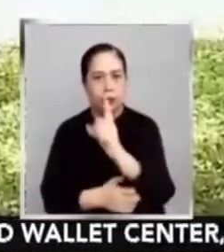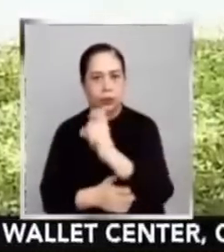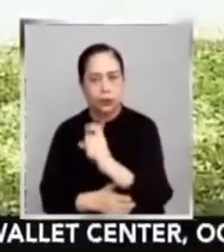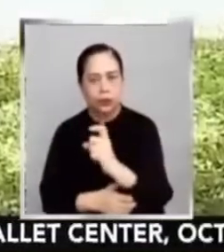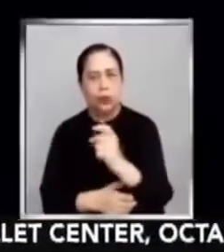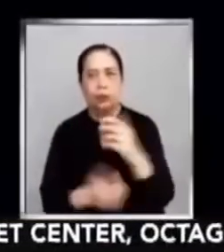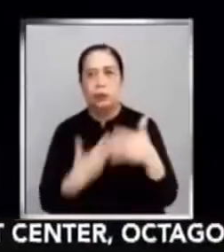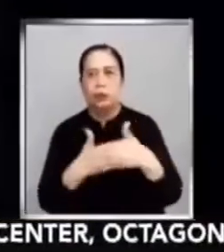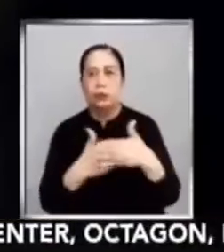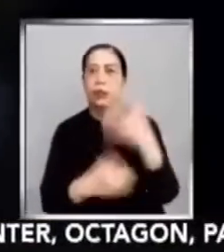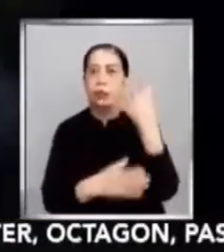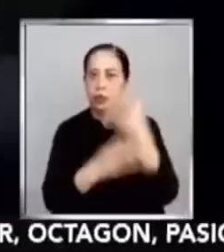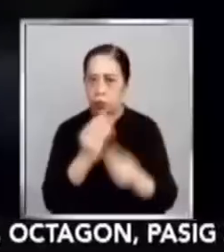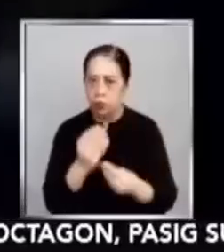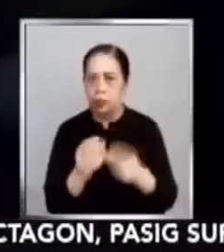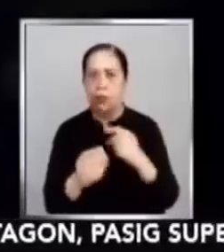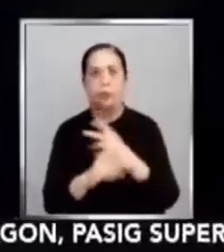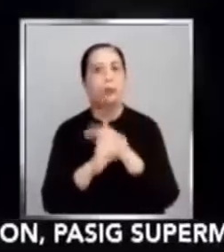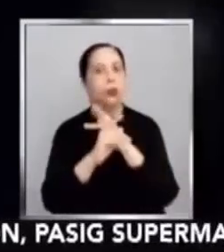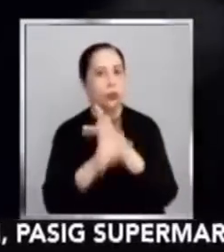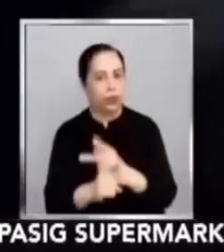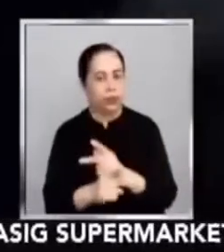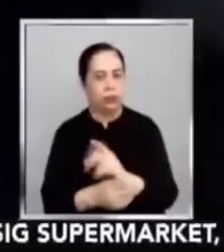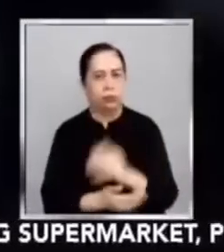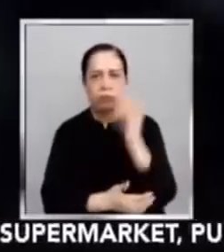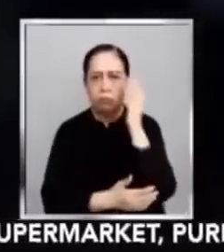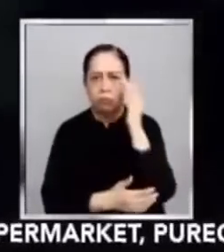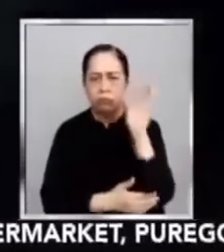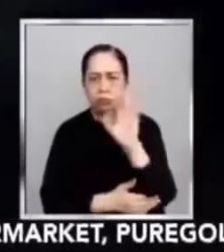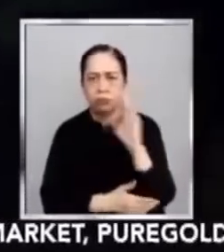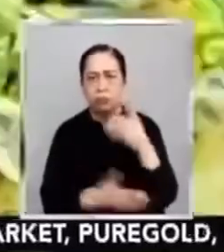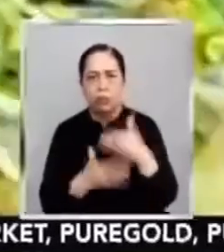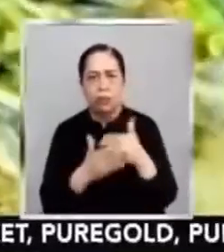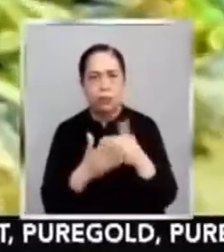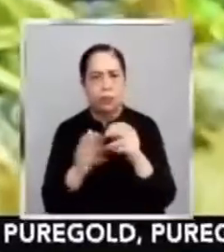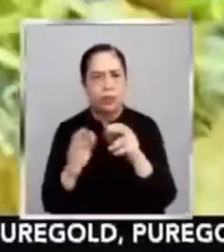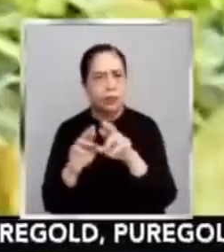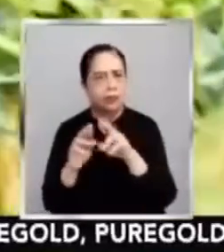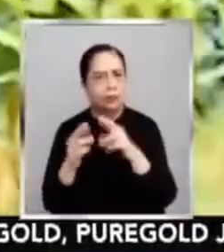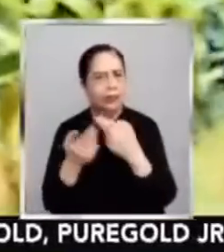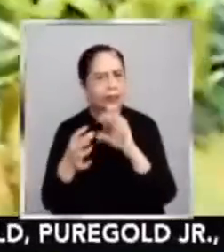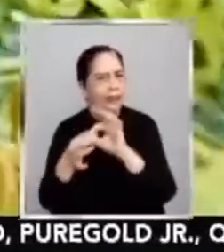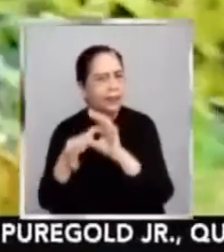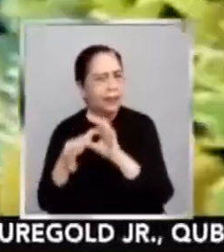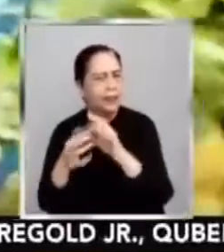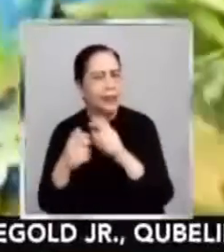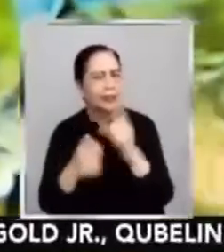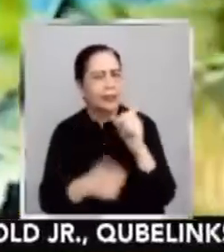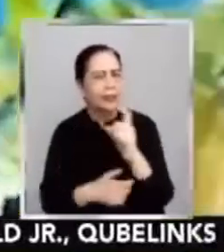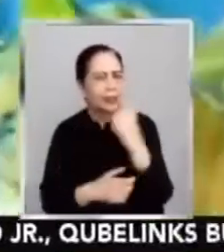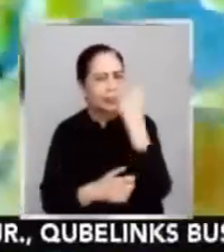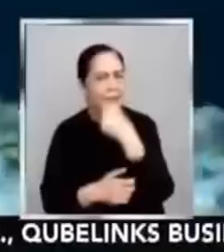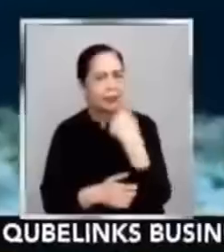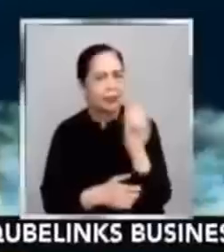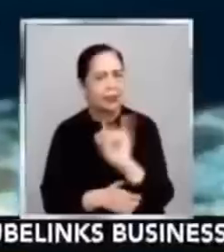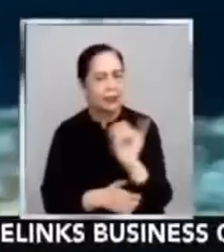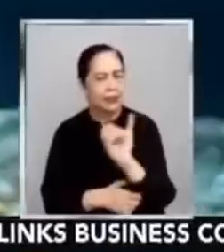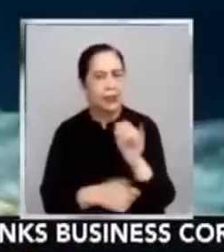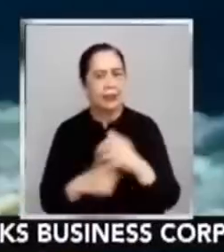under CITES. Pero pamilyar ba kayo sa isdang malapit daw na kamag-anak ng mga seahorse at tila hawig di umano sa isang maalamat na